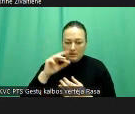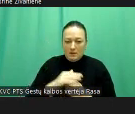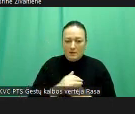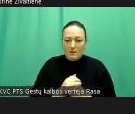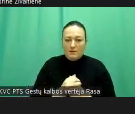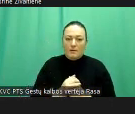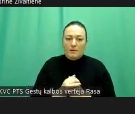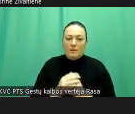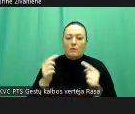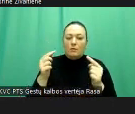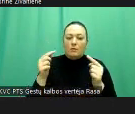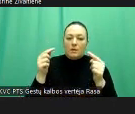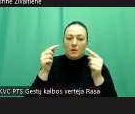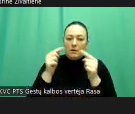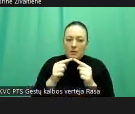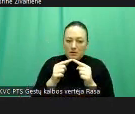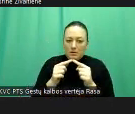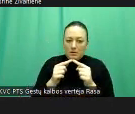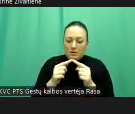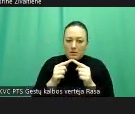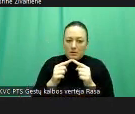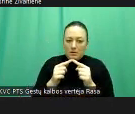kurie atitinka